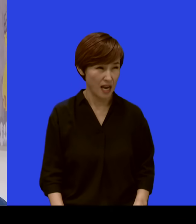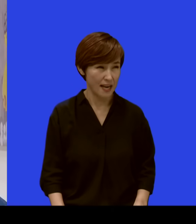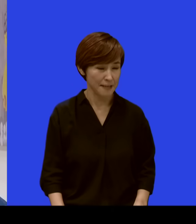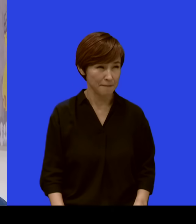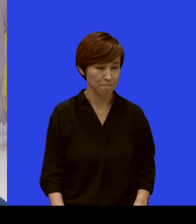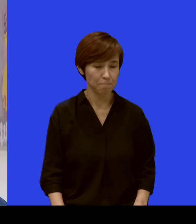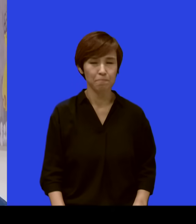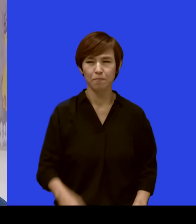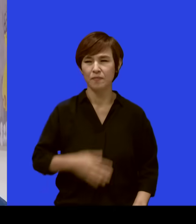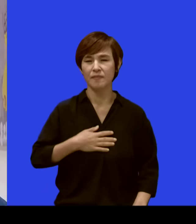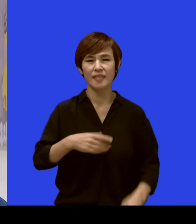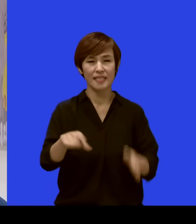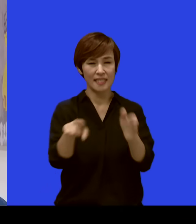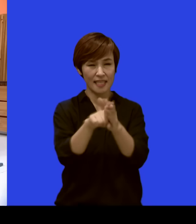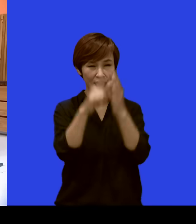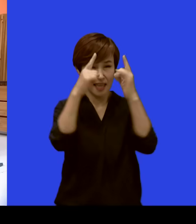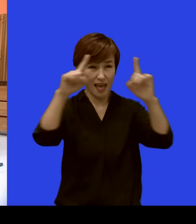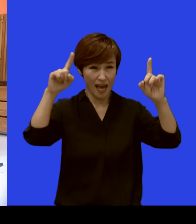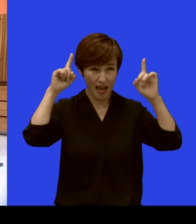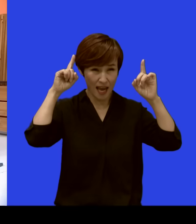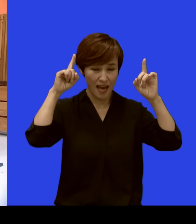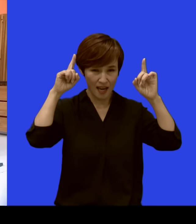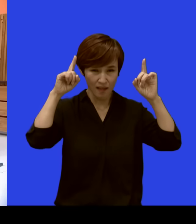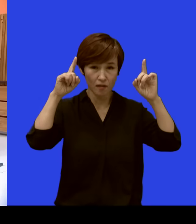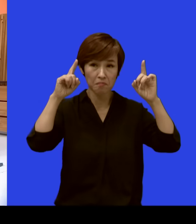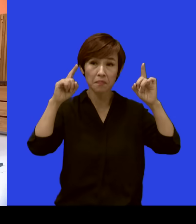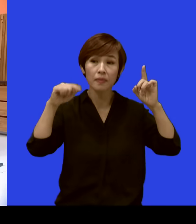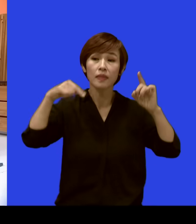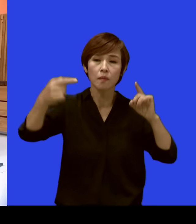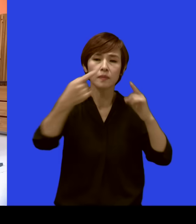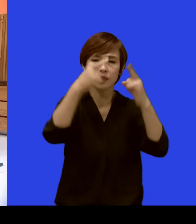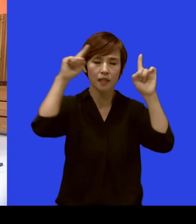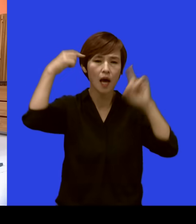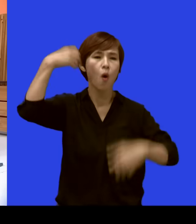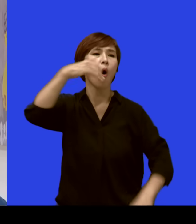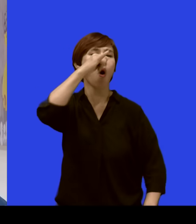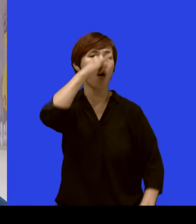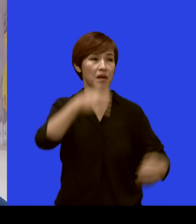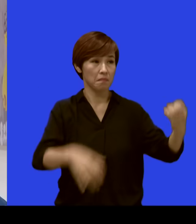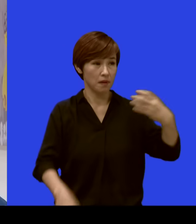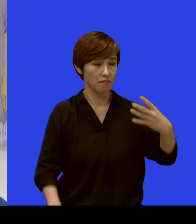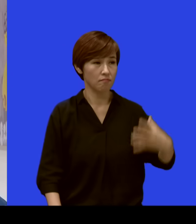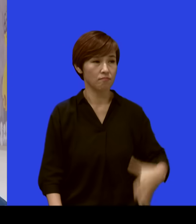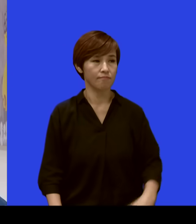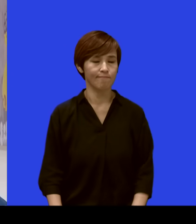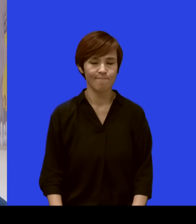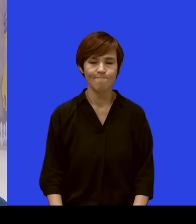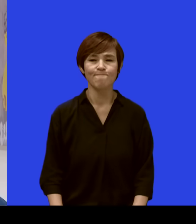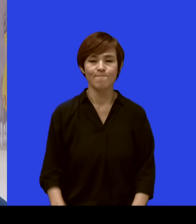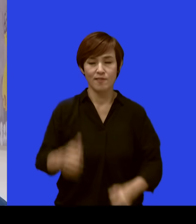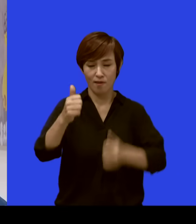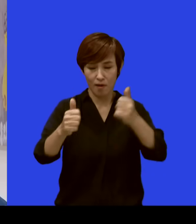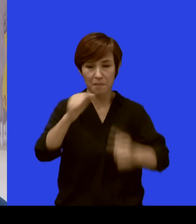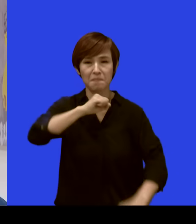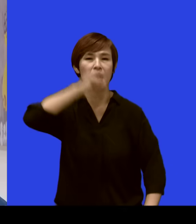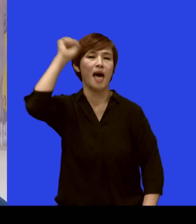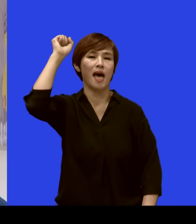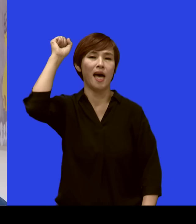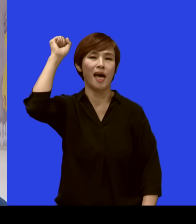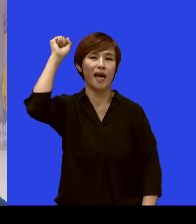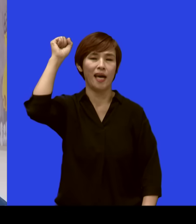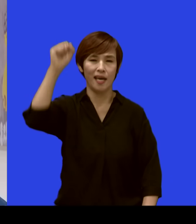또 신학대학교는 신학대학원이 있으니까 그렇게 안내를 해주셨어요. 그래서 시험을 봤는데 어떻게 또 운